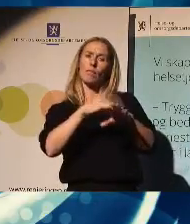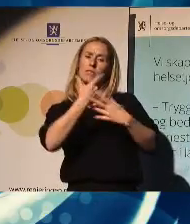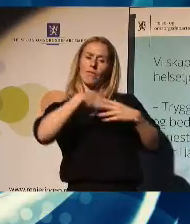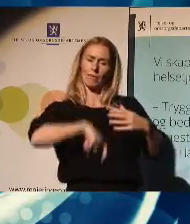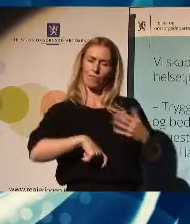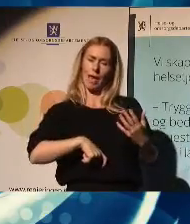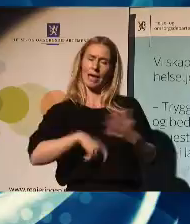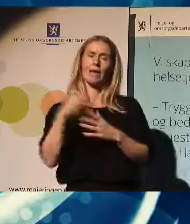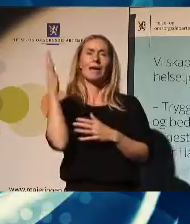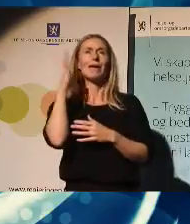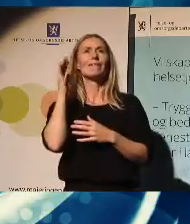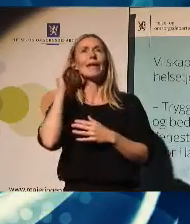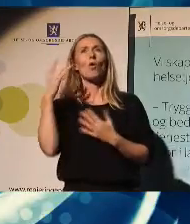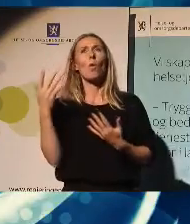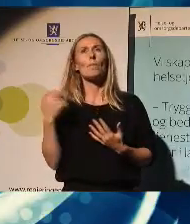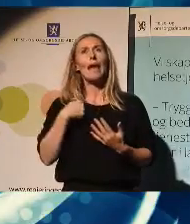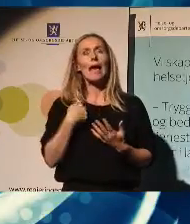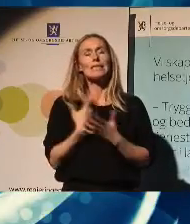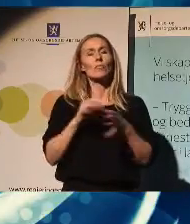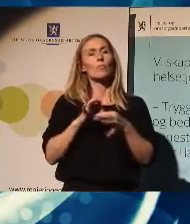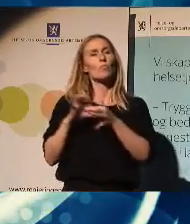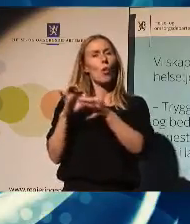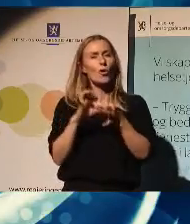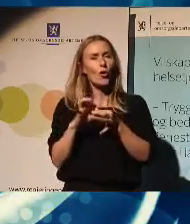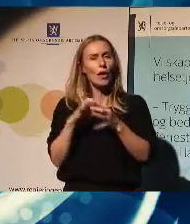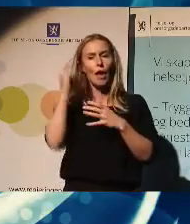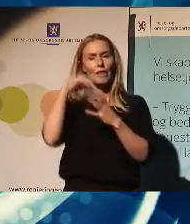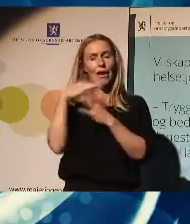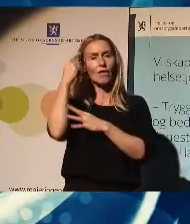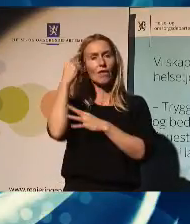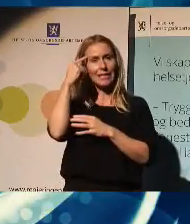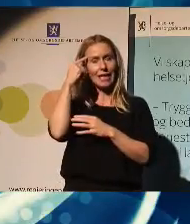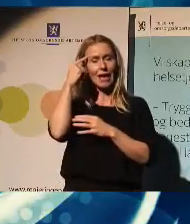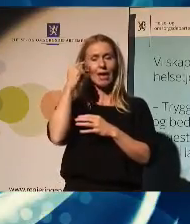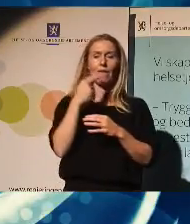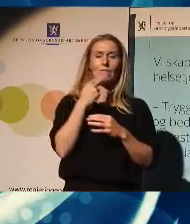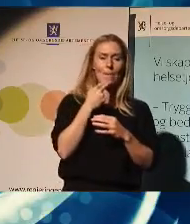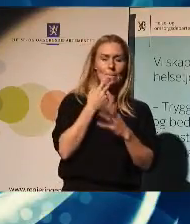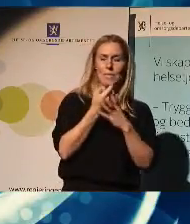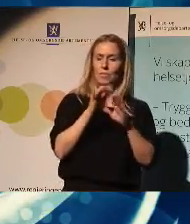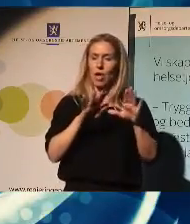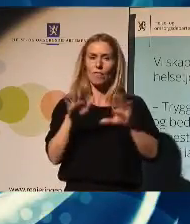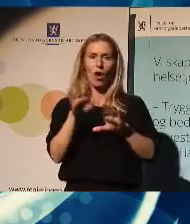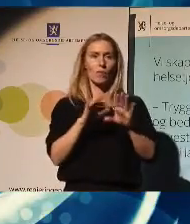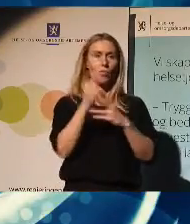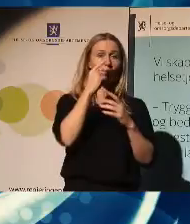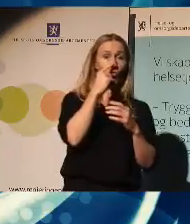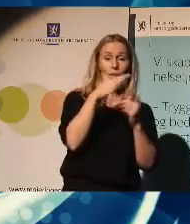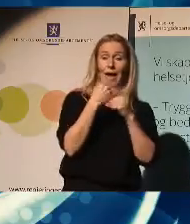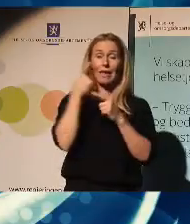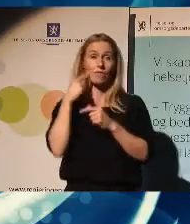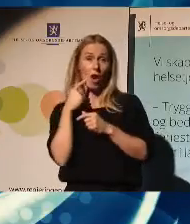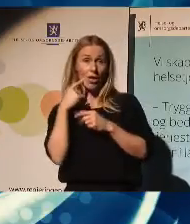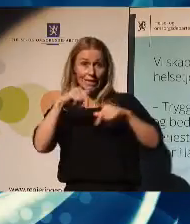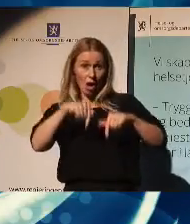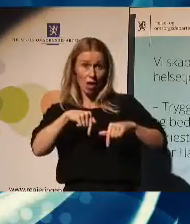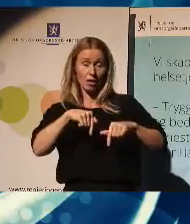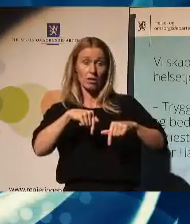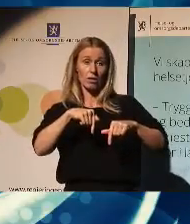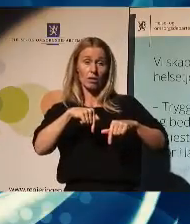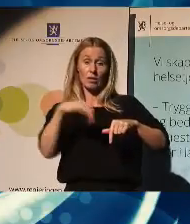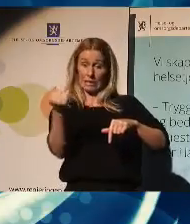om jeg som pårørende kunne vite hvem som tar vare på mor eller far i dag